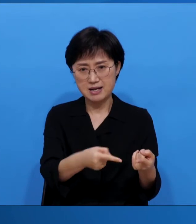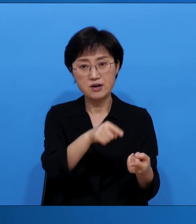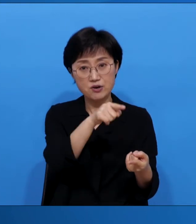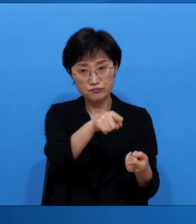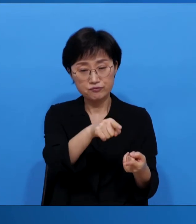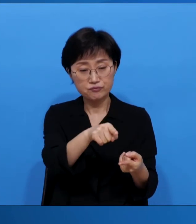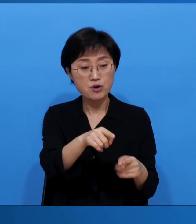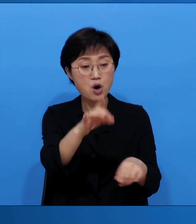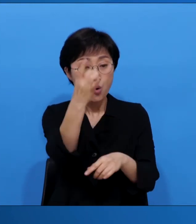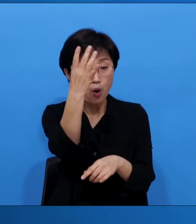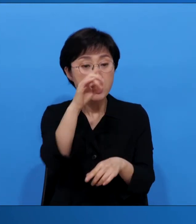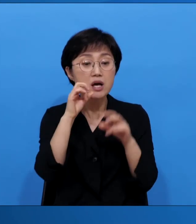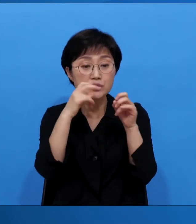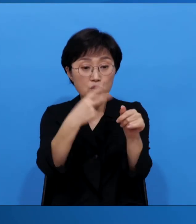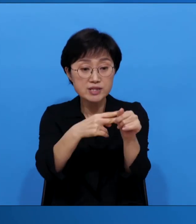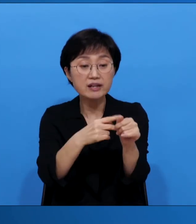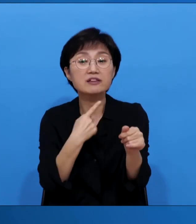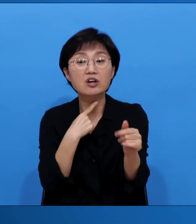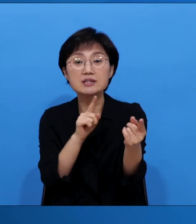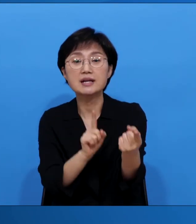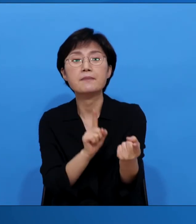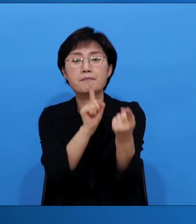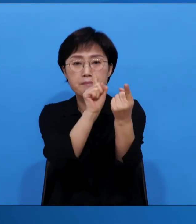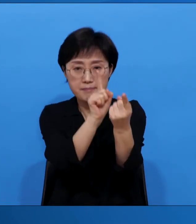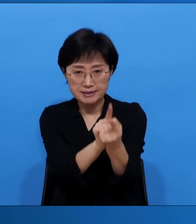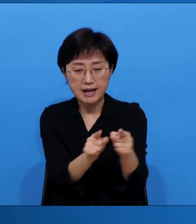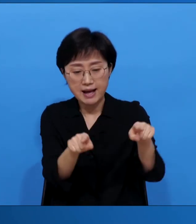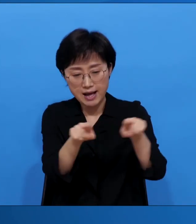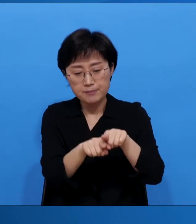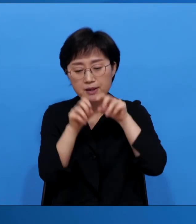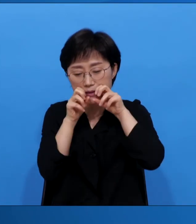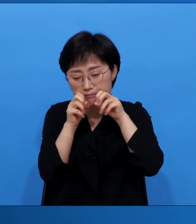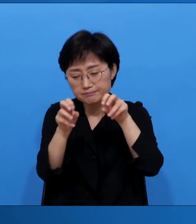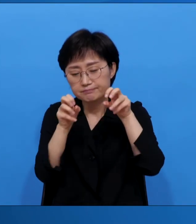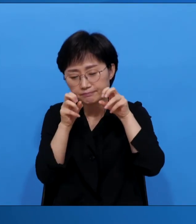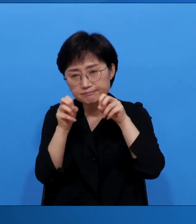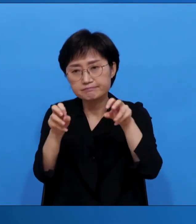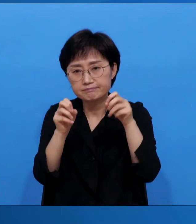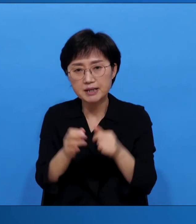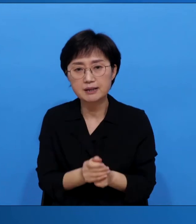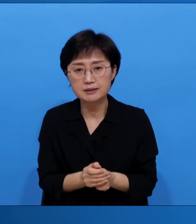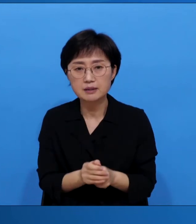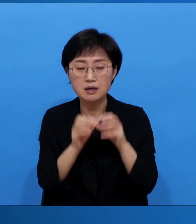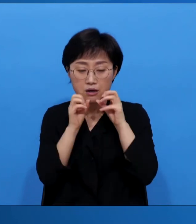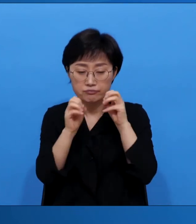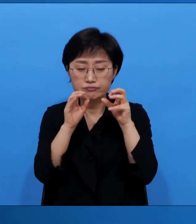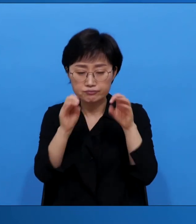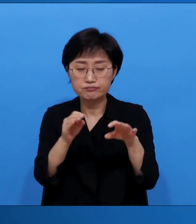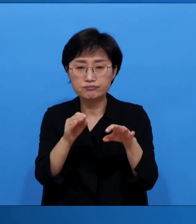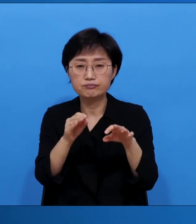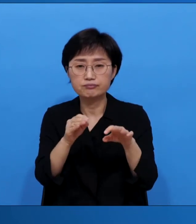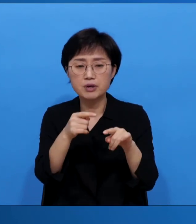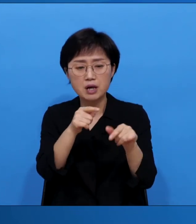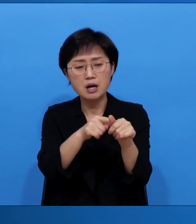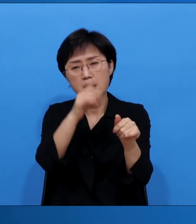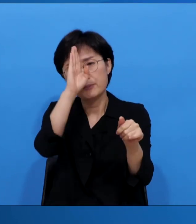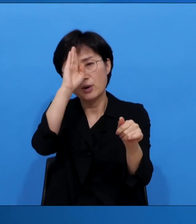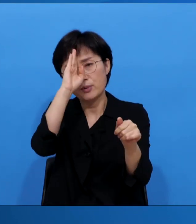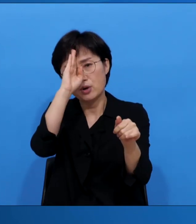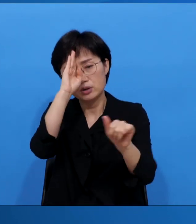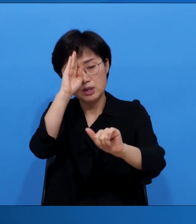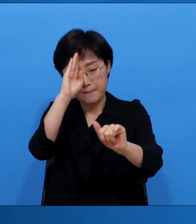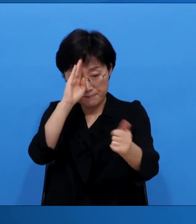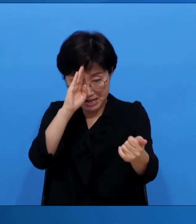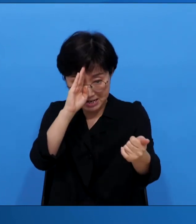교회 초대 선교사이신 다락방의 한 목사님과 함께 사역을 하게 되었습니다. 함께 사역하시던 목사님의 지병으로